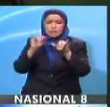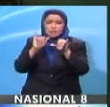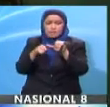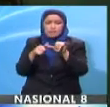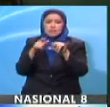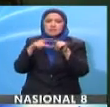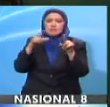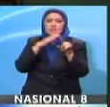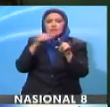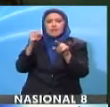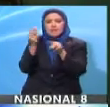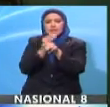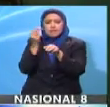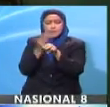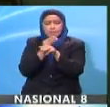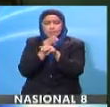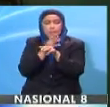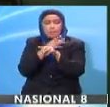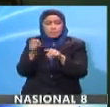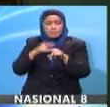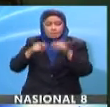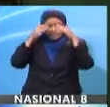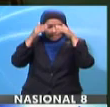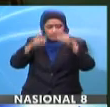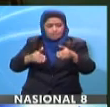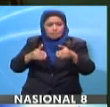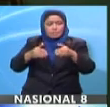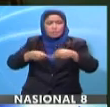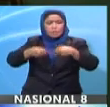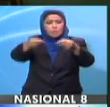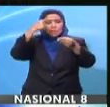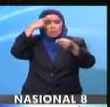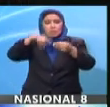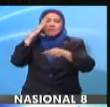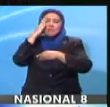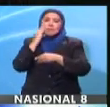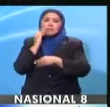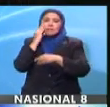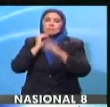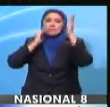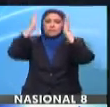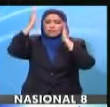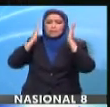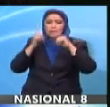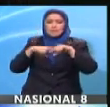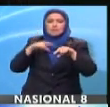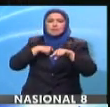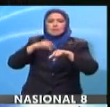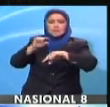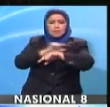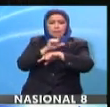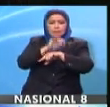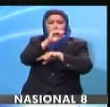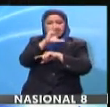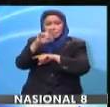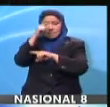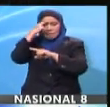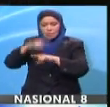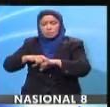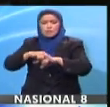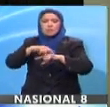stem penekanan turut diberi kepada pengalaman Malaysia meningkatkan penggunaan ICT di dalam program pengajaran dan